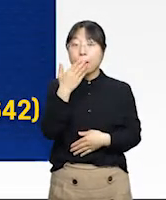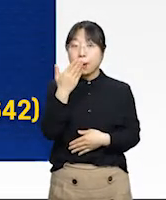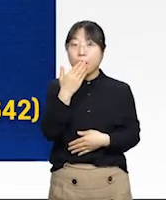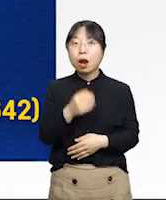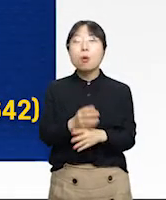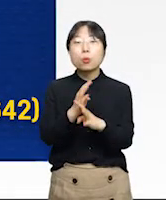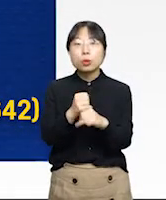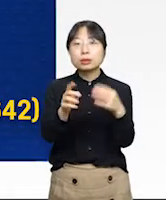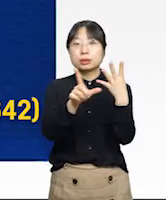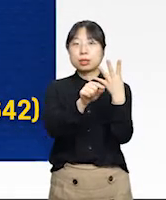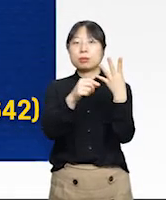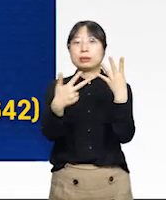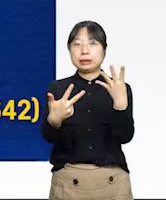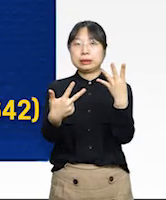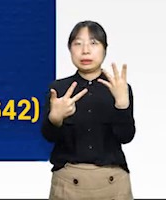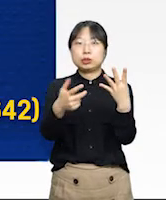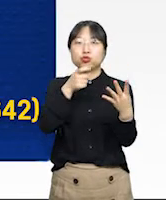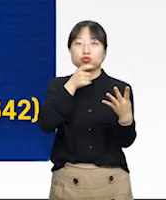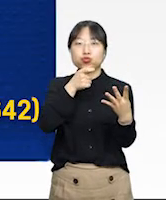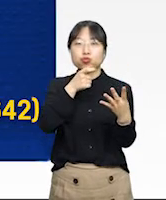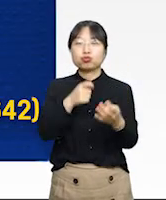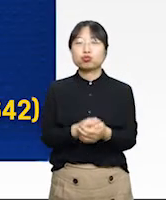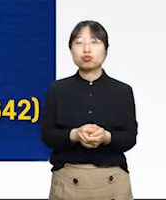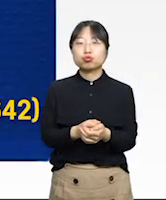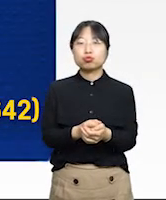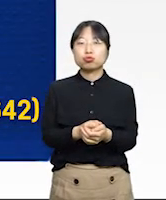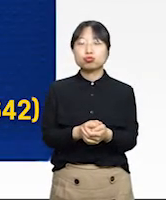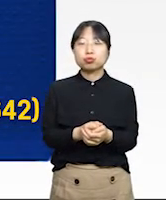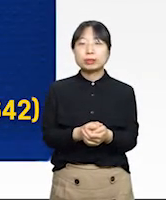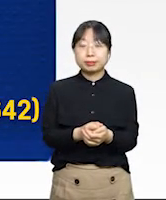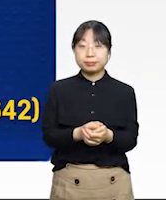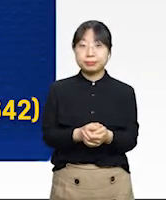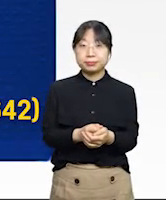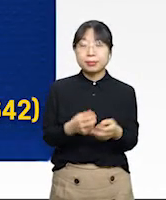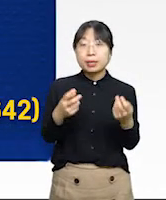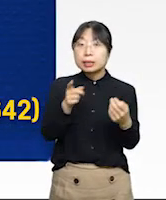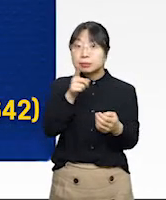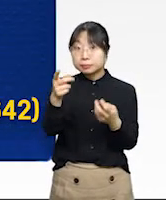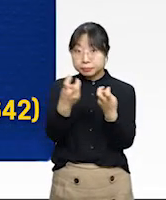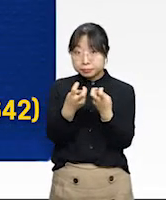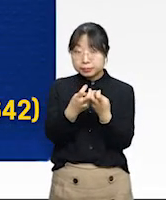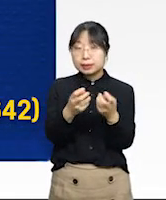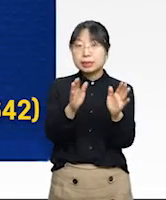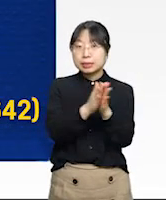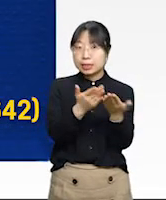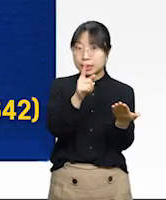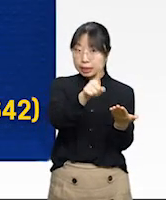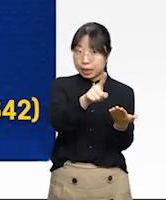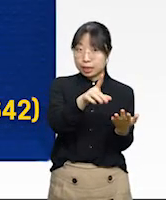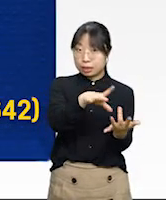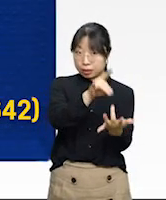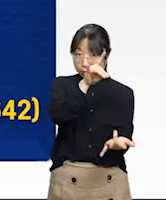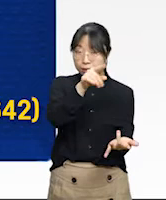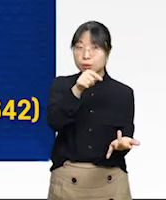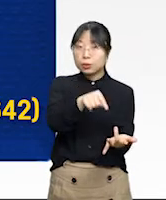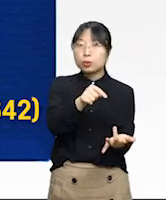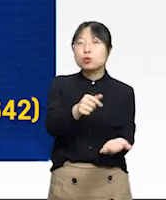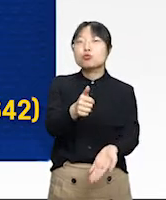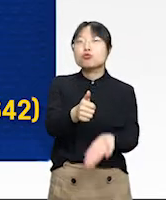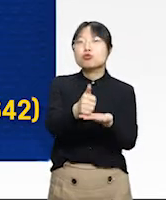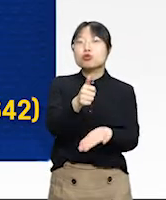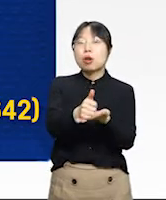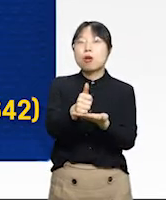4월 7일 수요일까지입니다. 참여 방법은 추천 도서를 선택한 뒤 신청서를 작성해 메일로 보내주시면